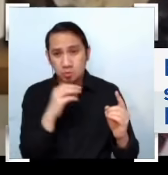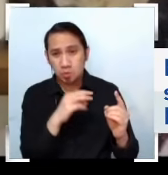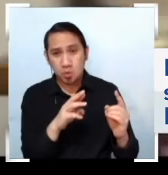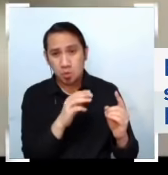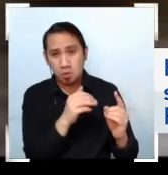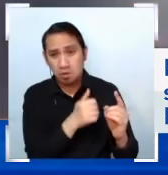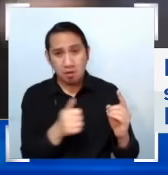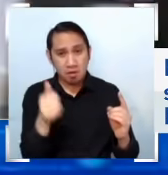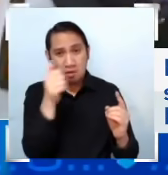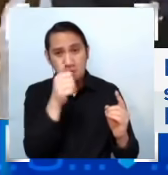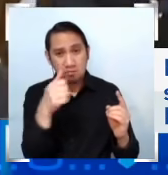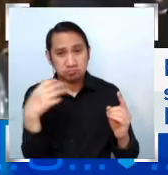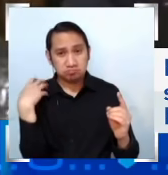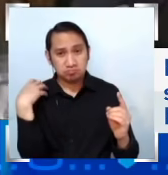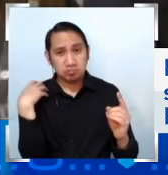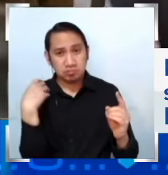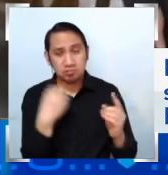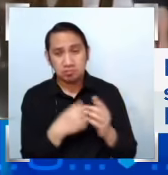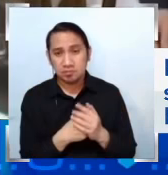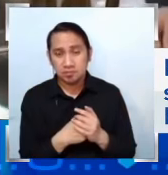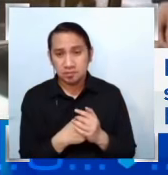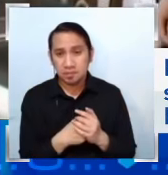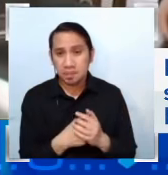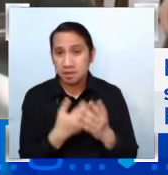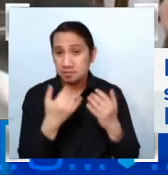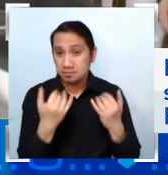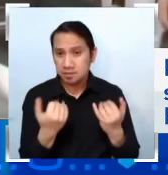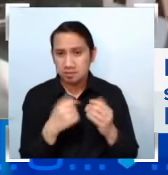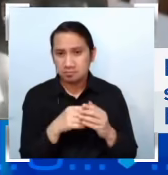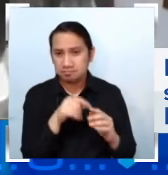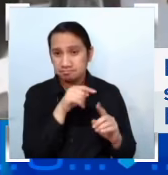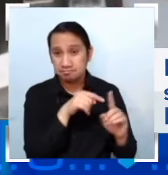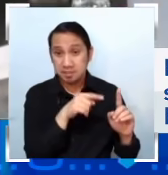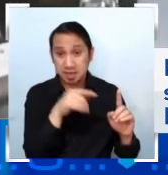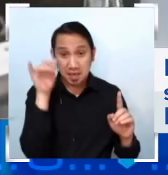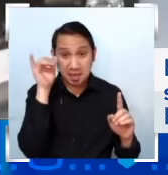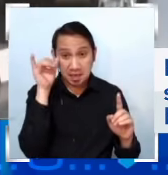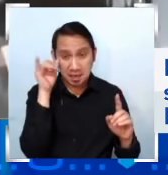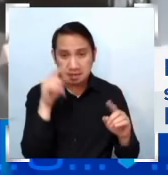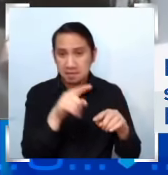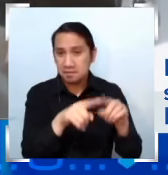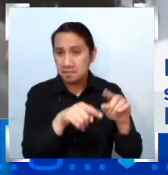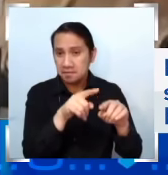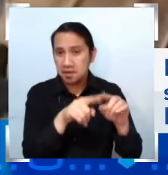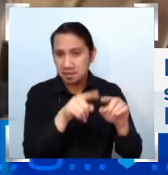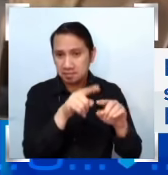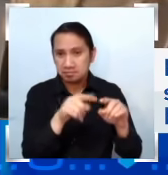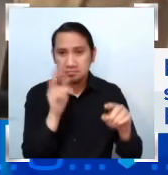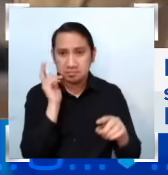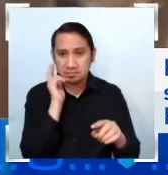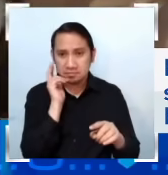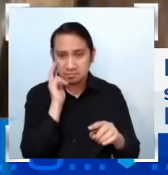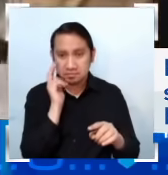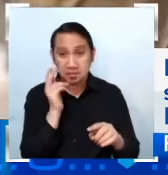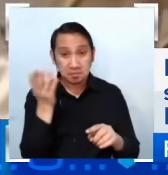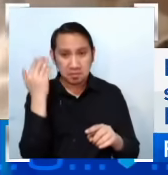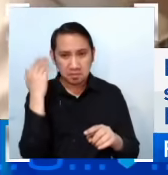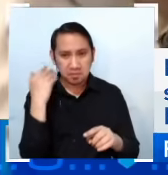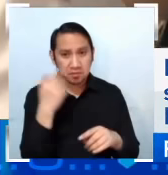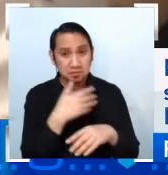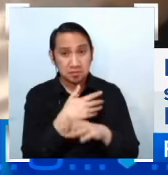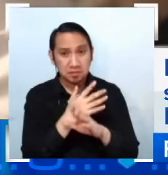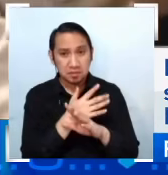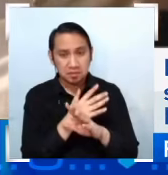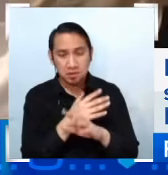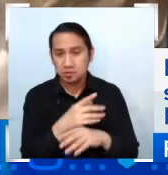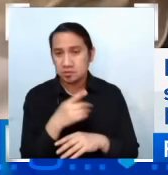boss dito. Matagal na raw kaibigan ni Yang ang Pangulo, maski noong mayor pa lang siya sa Davao City. At ayon sa Senadora, 2015